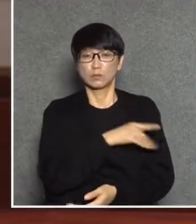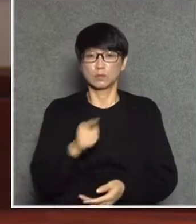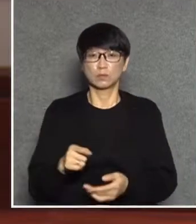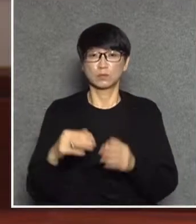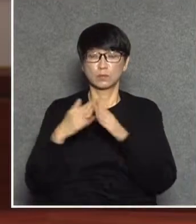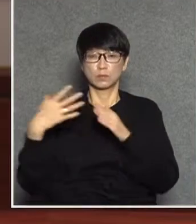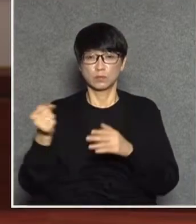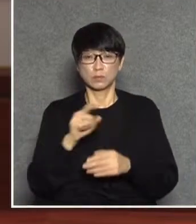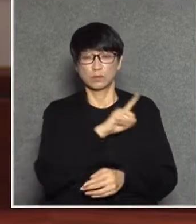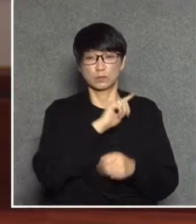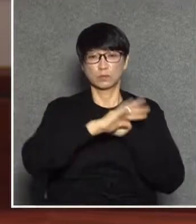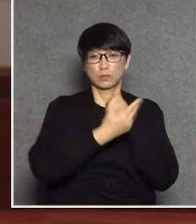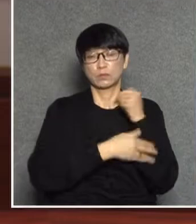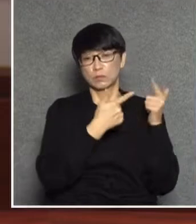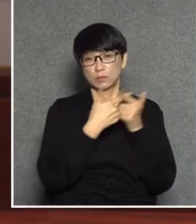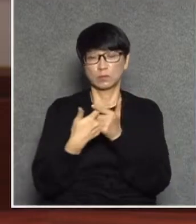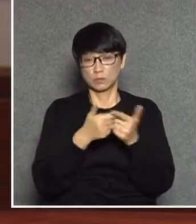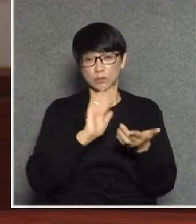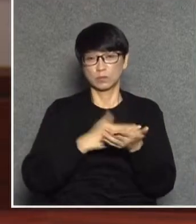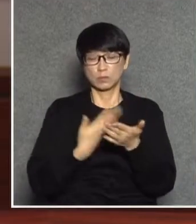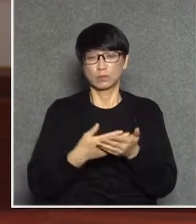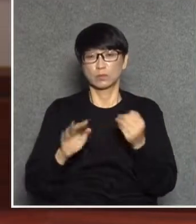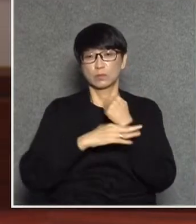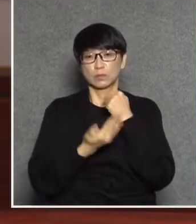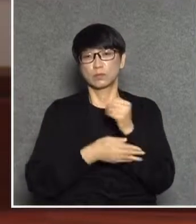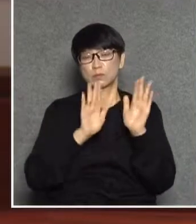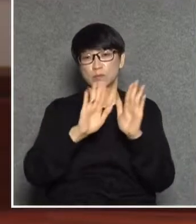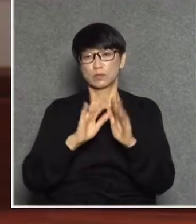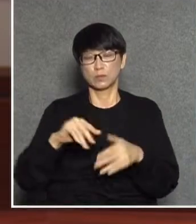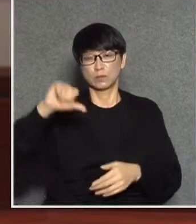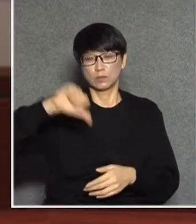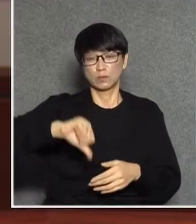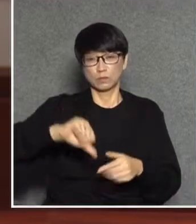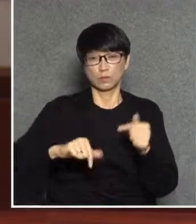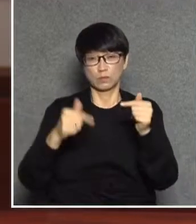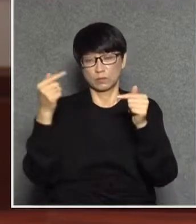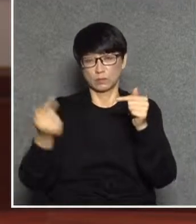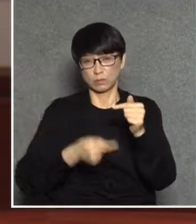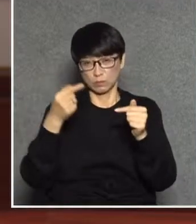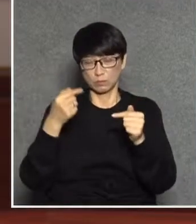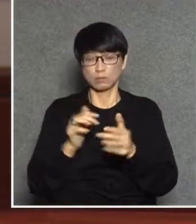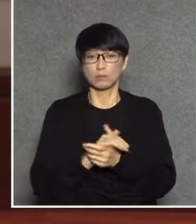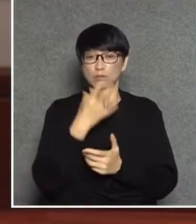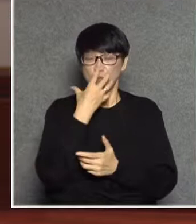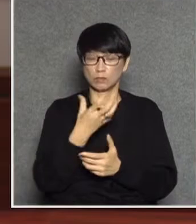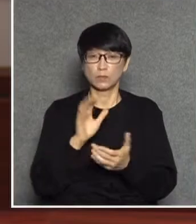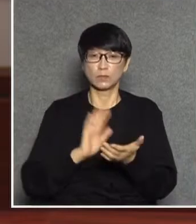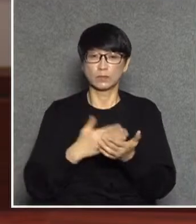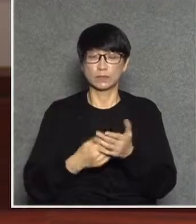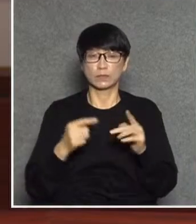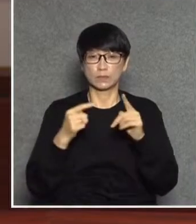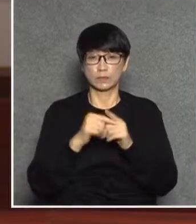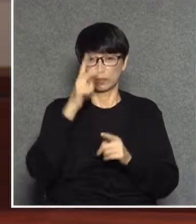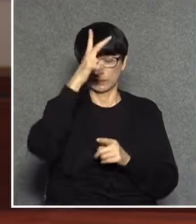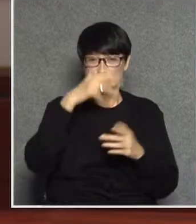去進行訴訟，可惜佢冇法律嘅援助，佢反而輸咗十幾萬。依啲就係個結果係咁樣樣啦。但民政事務局咧仍